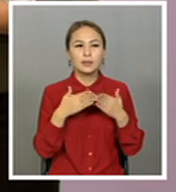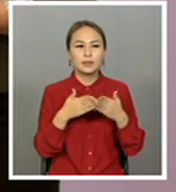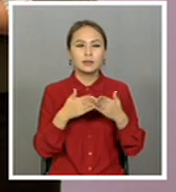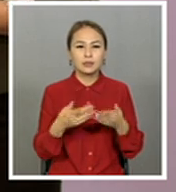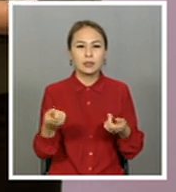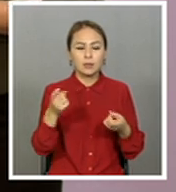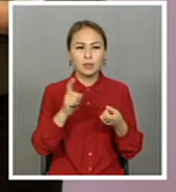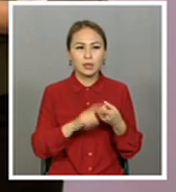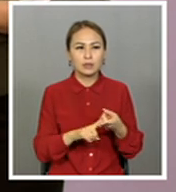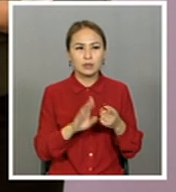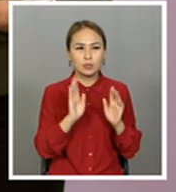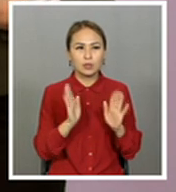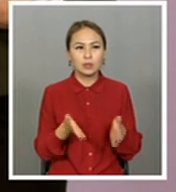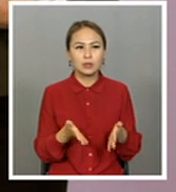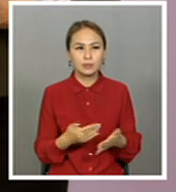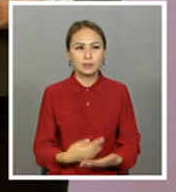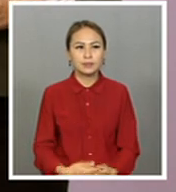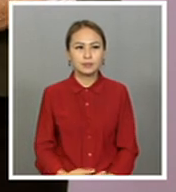болады екен.